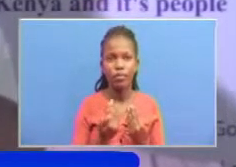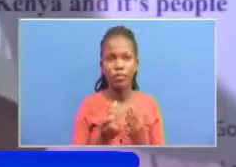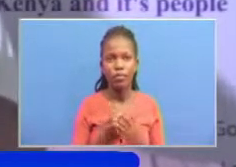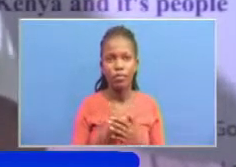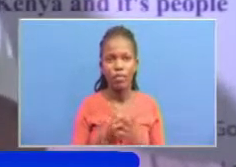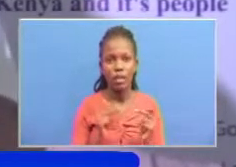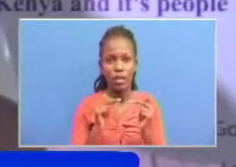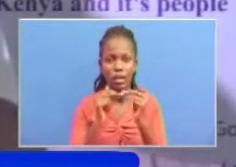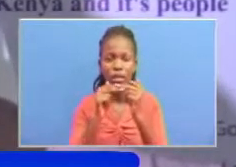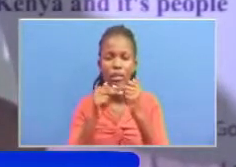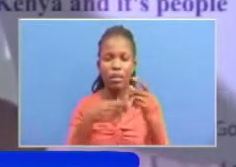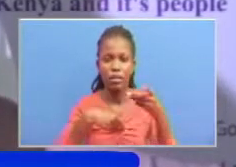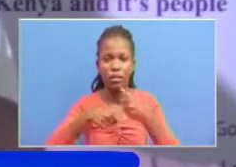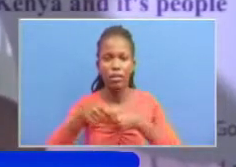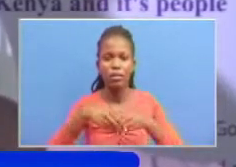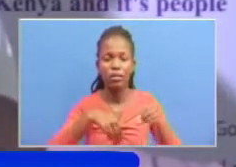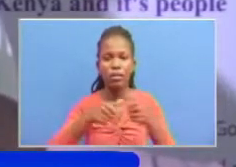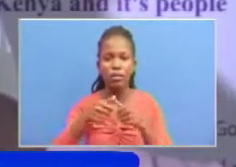pia